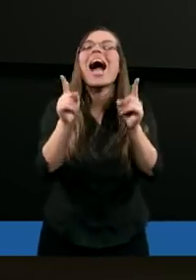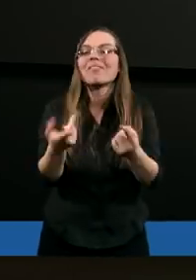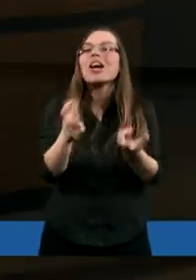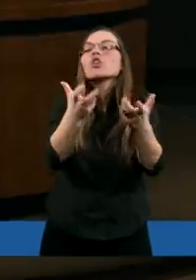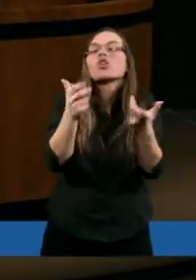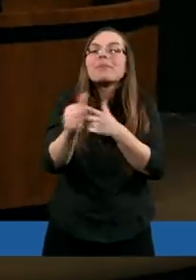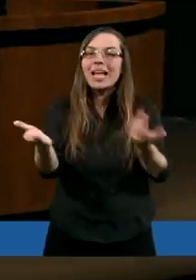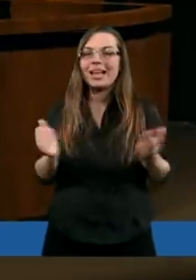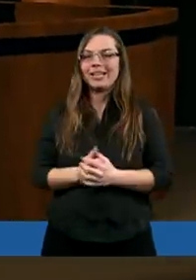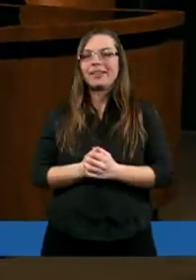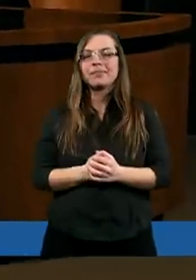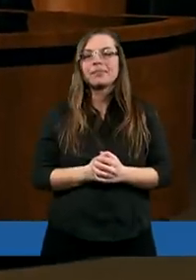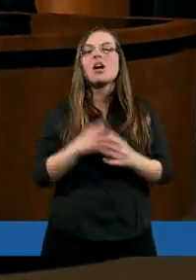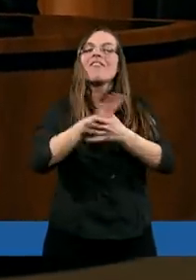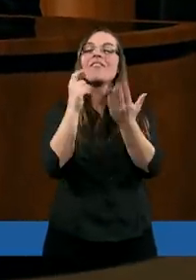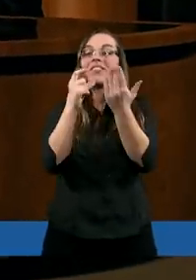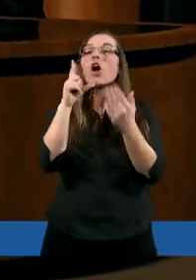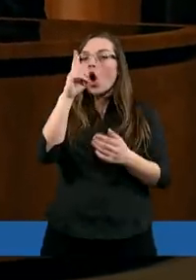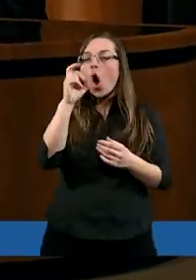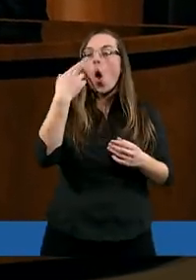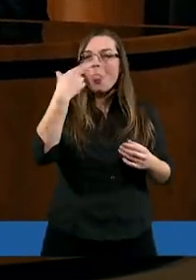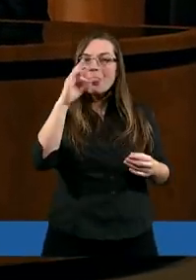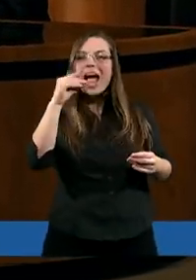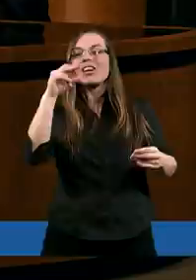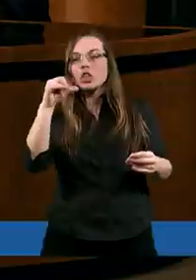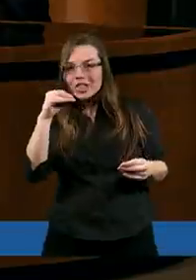wersetach? Ja w kontekście prawdy zawsze